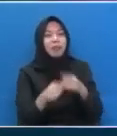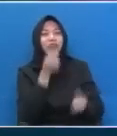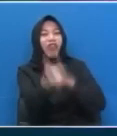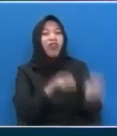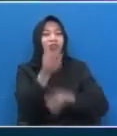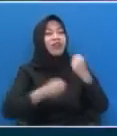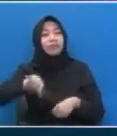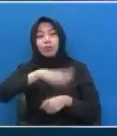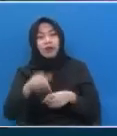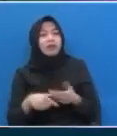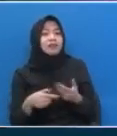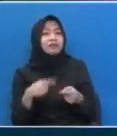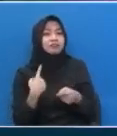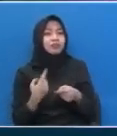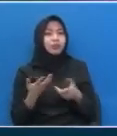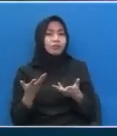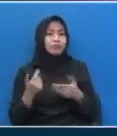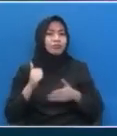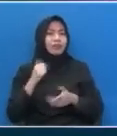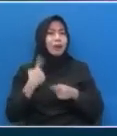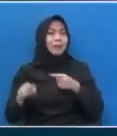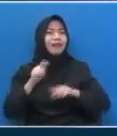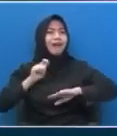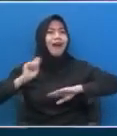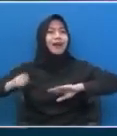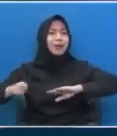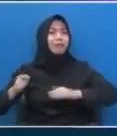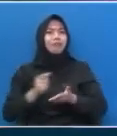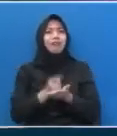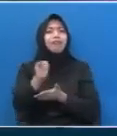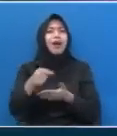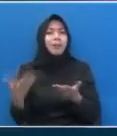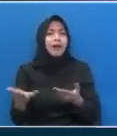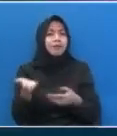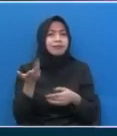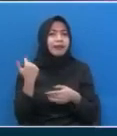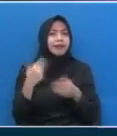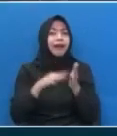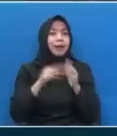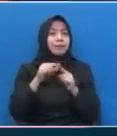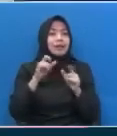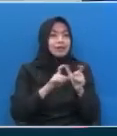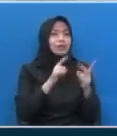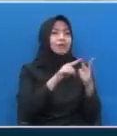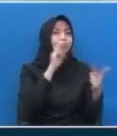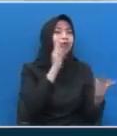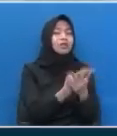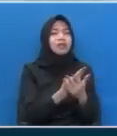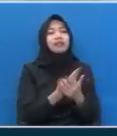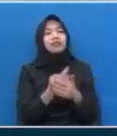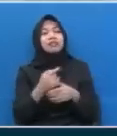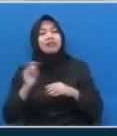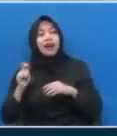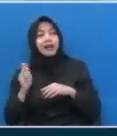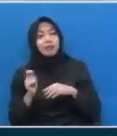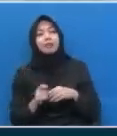yang akan menjadi pertimbangan penting bagi Hakim selain tadi hal-hal yang empiris pertimbangan Hakim adalah bukti